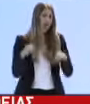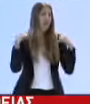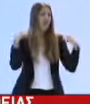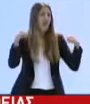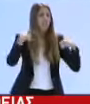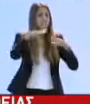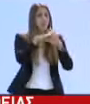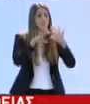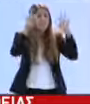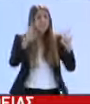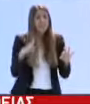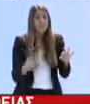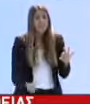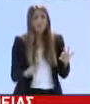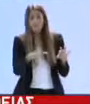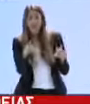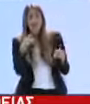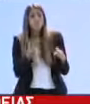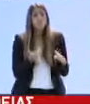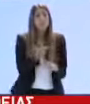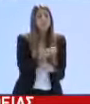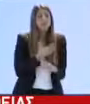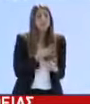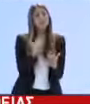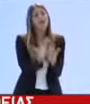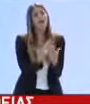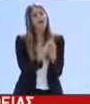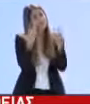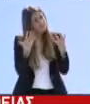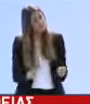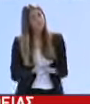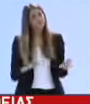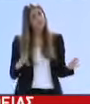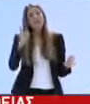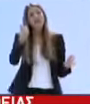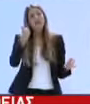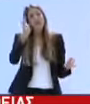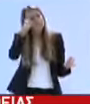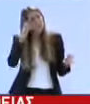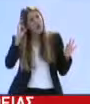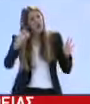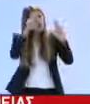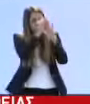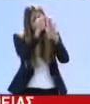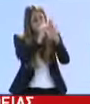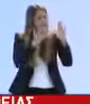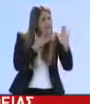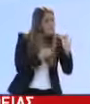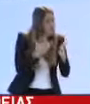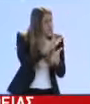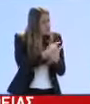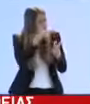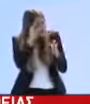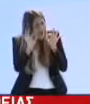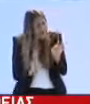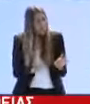Είναι τεκμηριωμένη διότι είναι μια πρόταση κοστολογημένη, στηρίζεται σε στοιχεία,